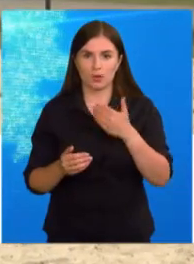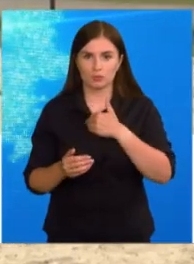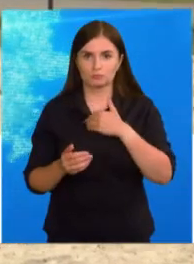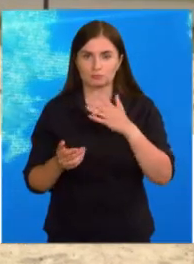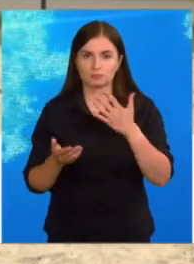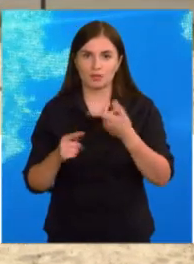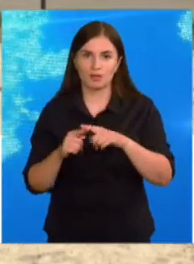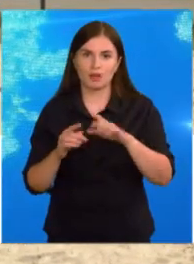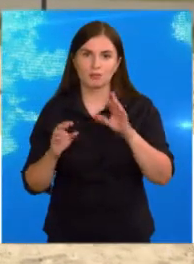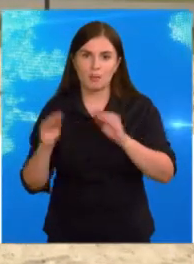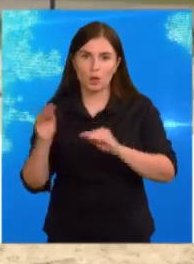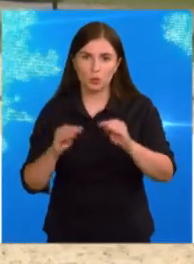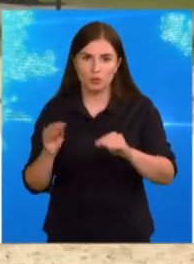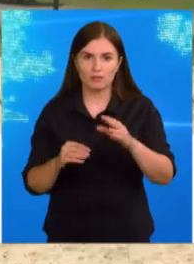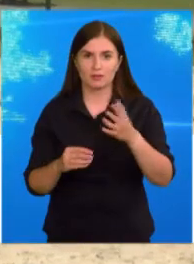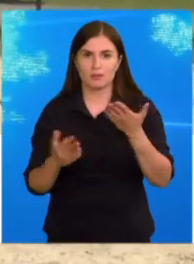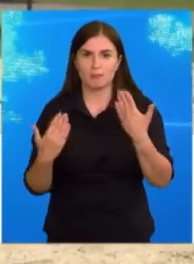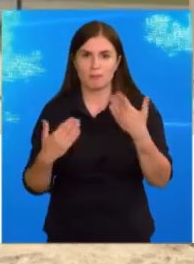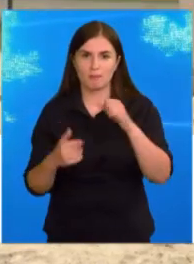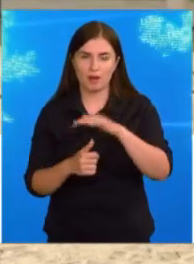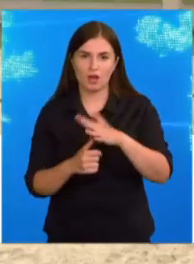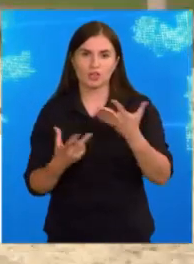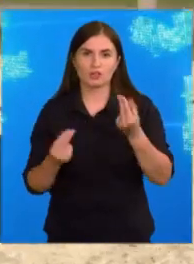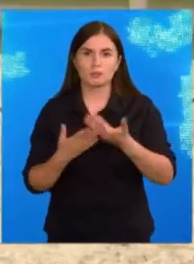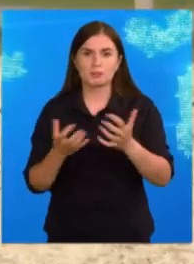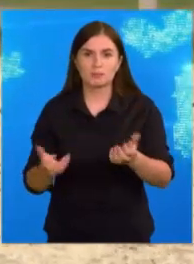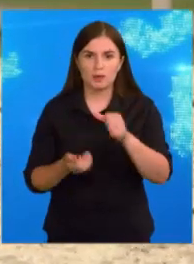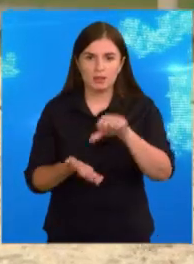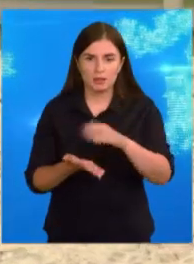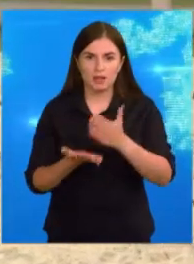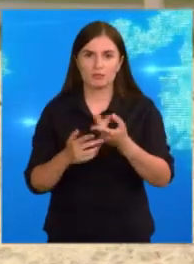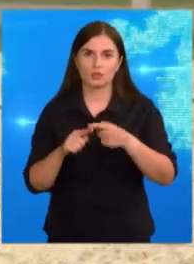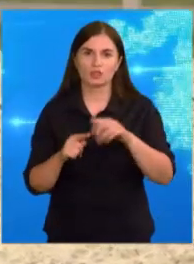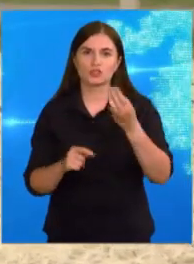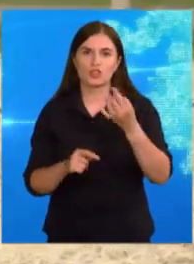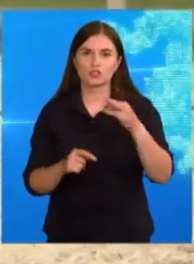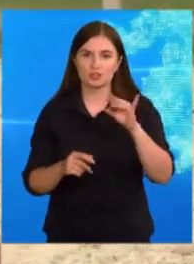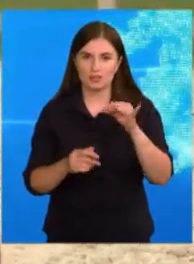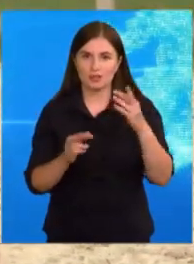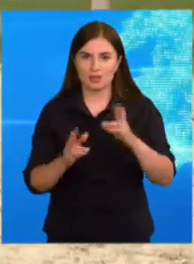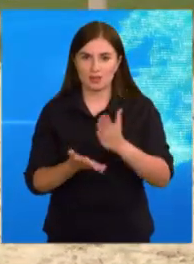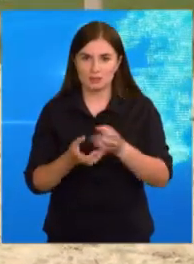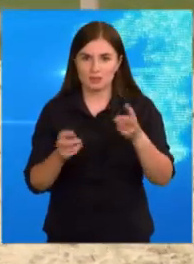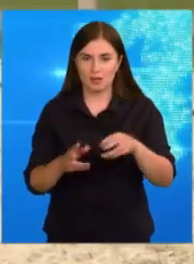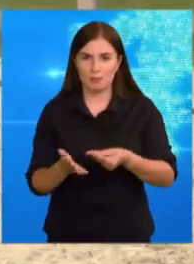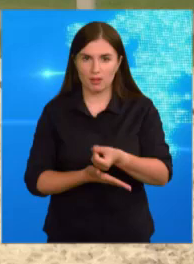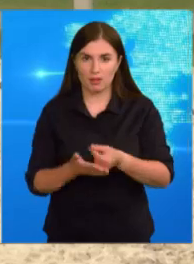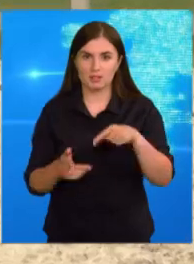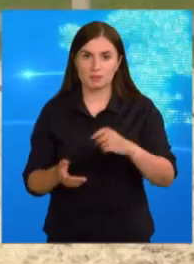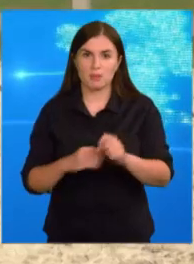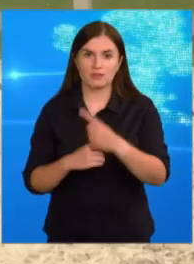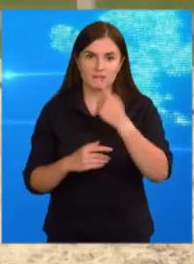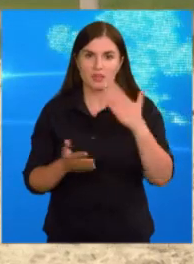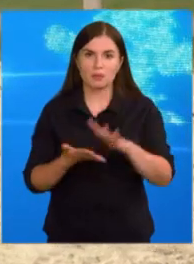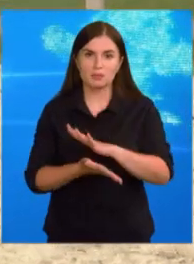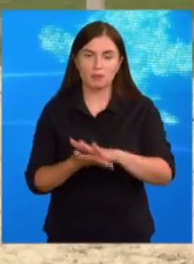пляжи. Там, где спасатели, вот, на шершнях, вот этот платный пляж. А теперь здесь появился хорошо бесплатный, прям буквально возле